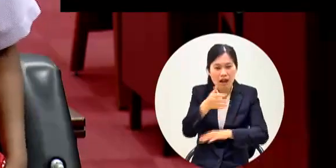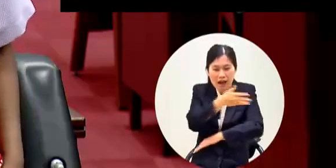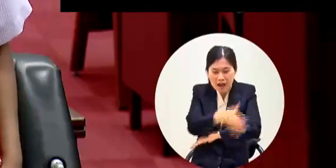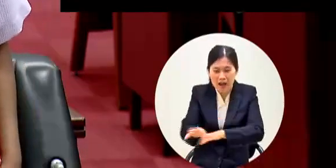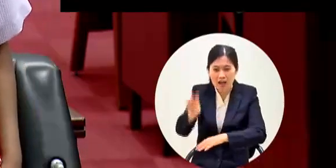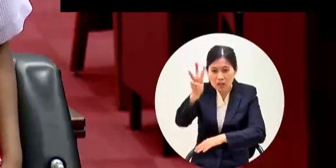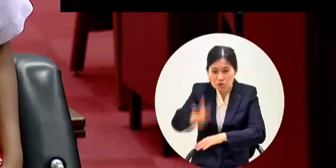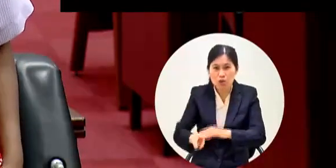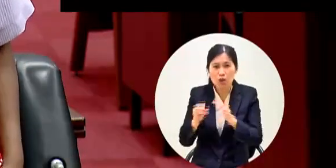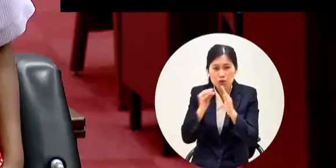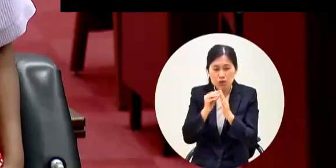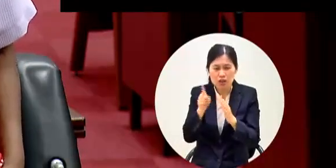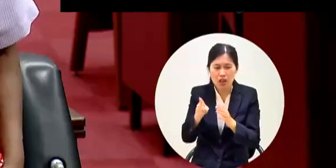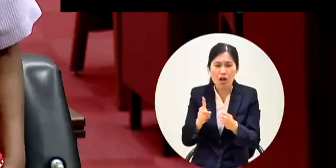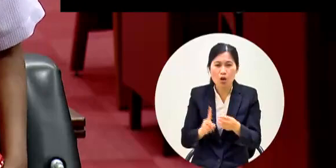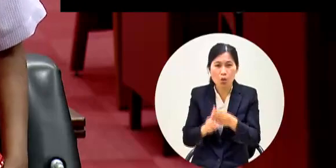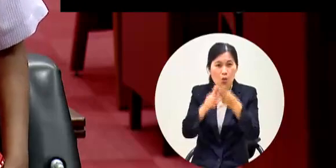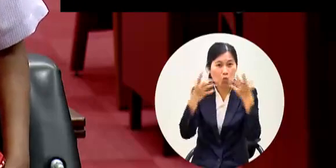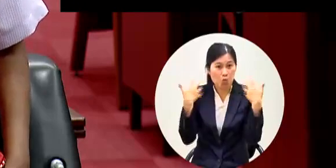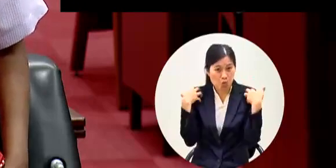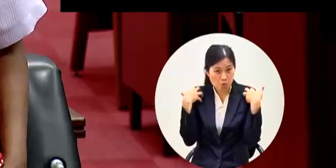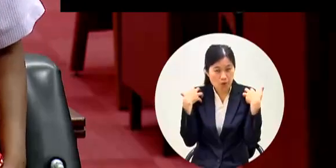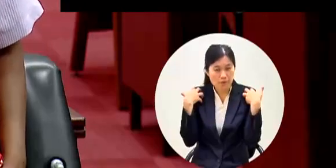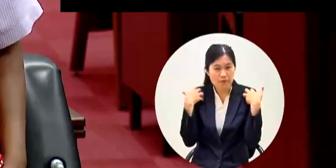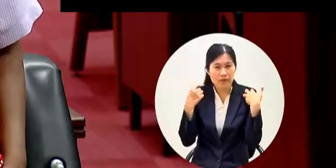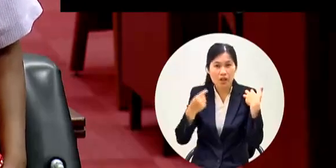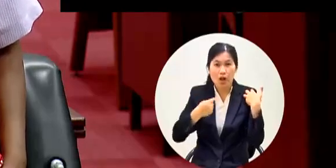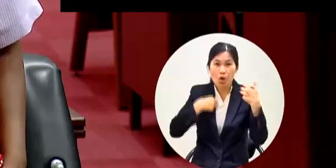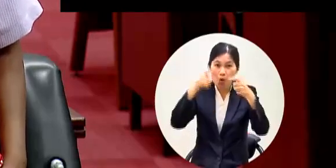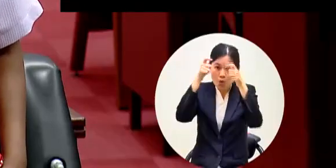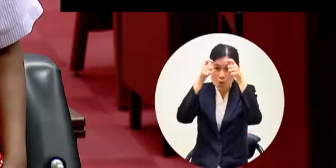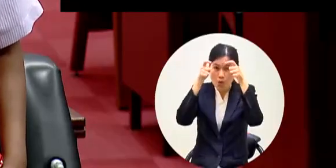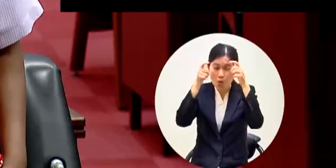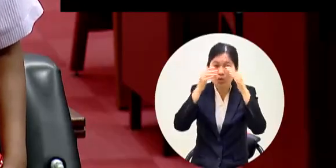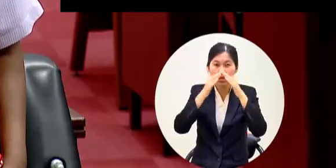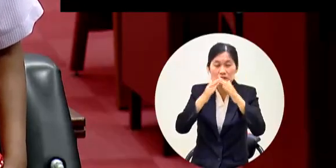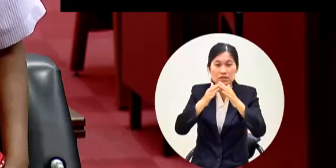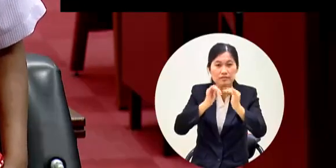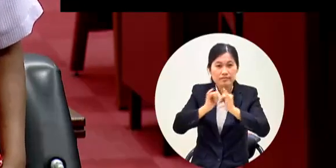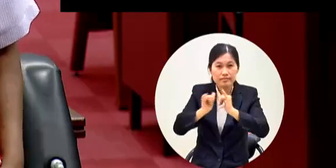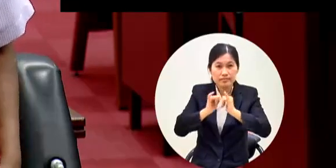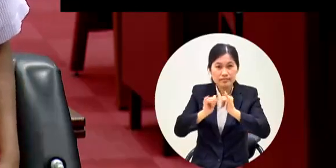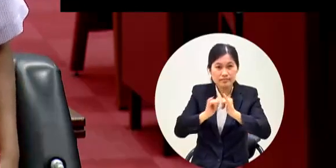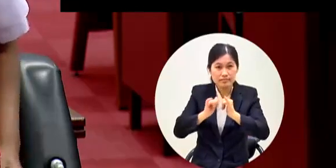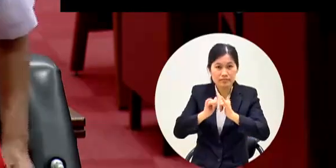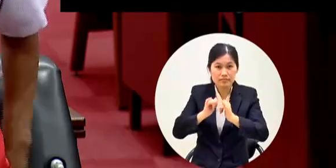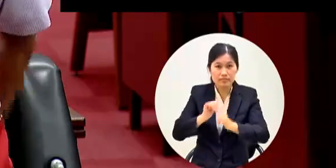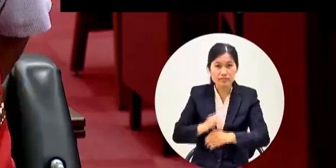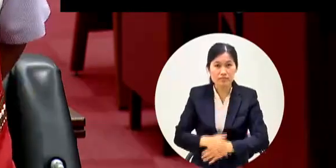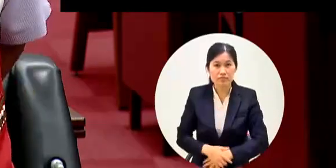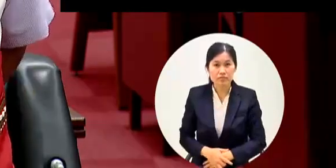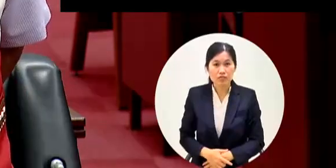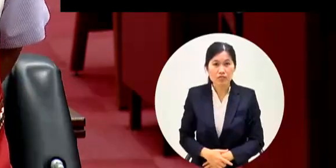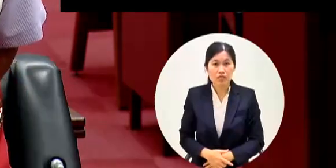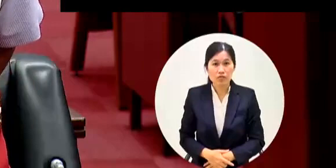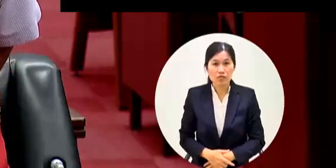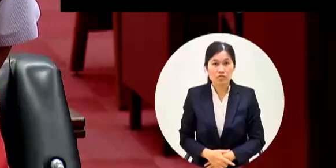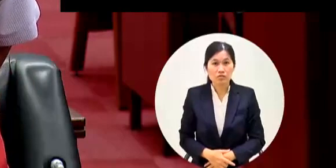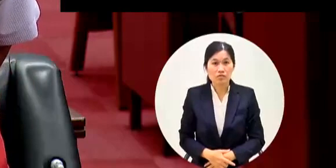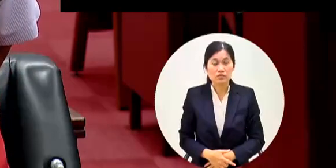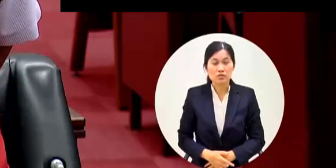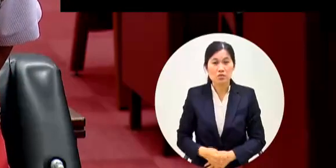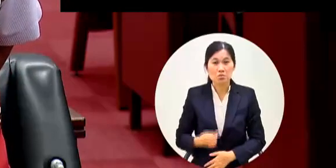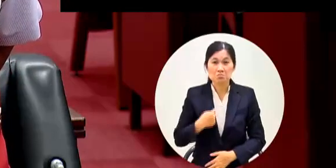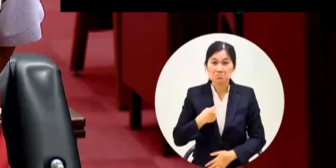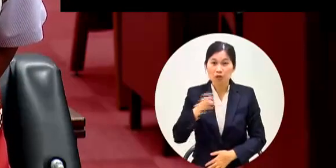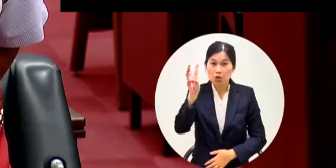将来这个部分3个单位总要有一个单位负责，将来灭村